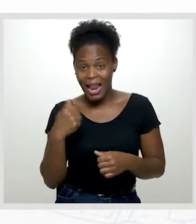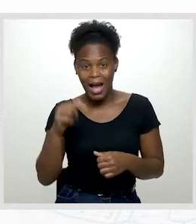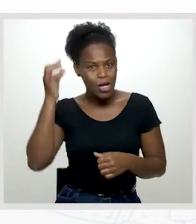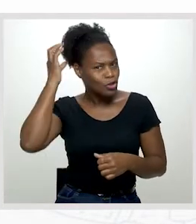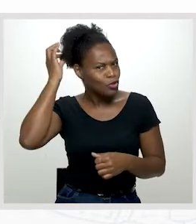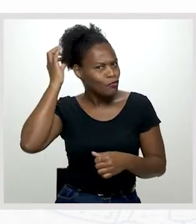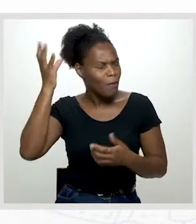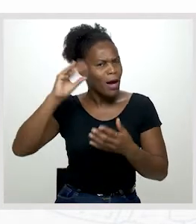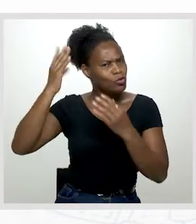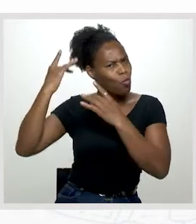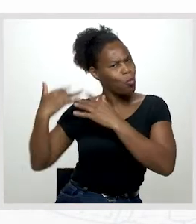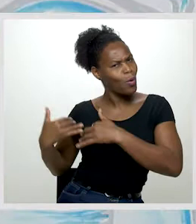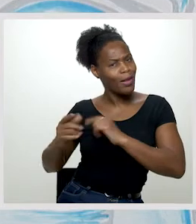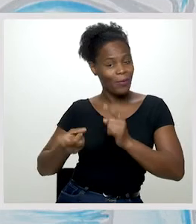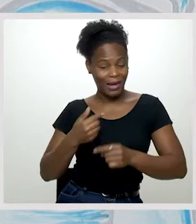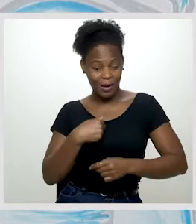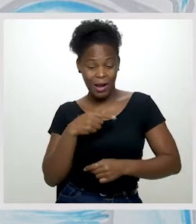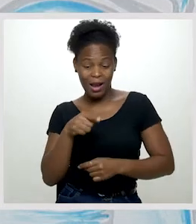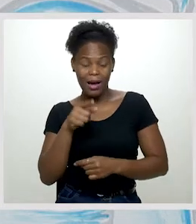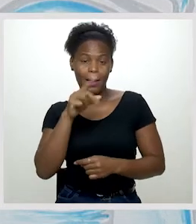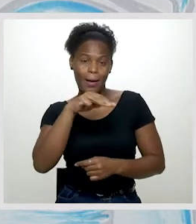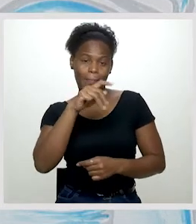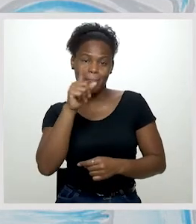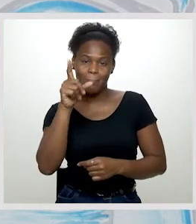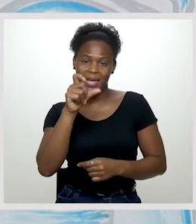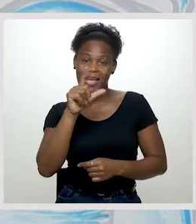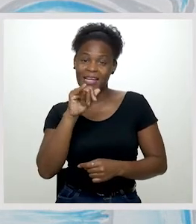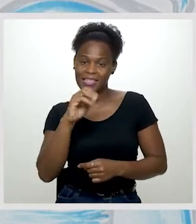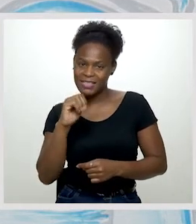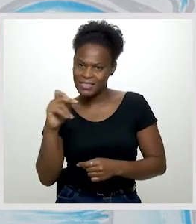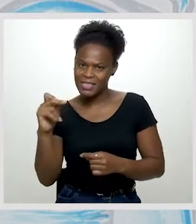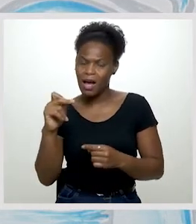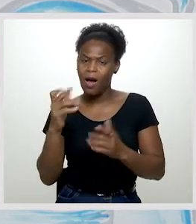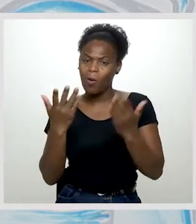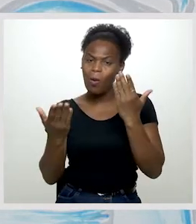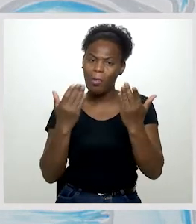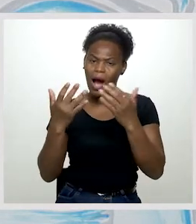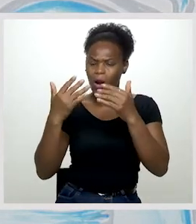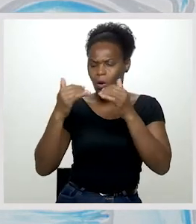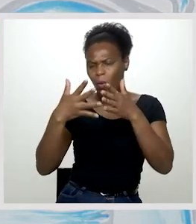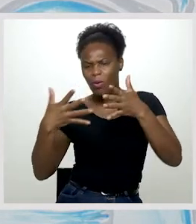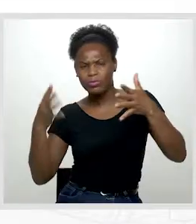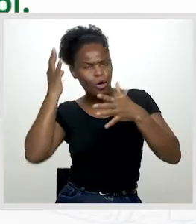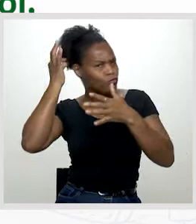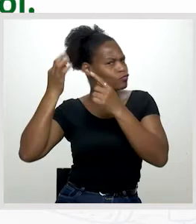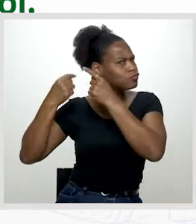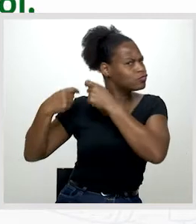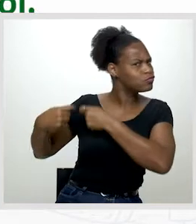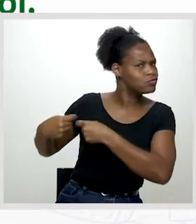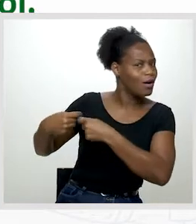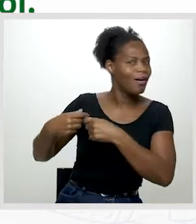moi. Ici, Mélissa compare la taille des cheveux. Très bien. Et